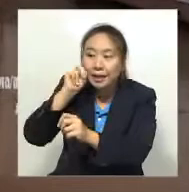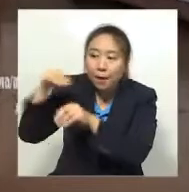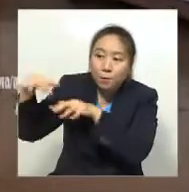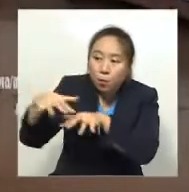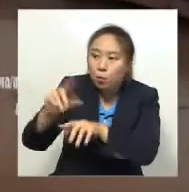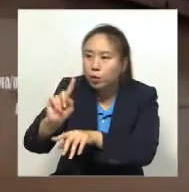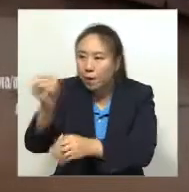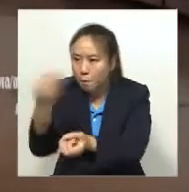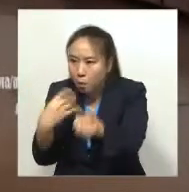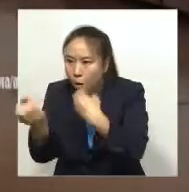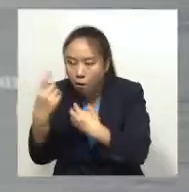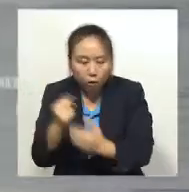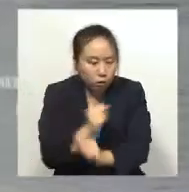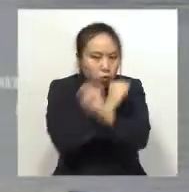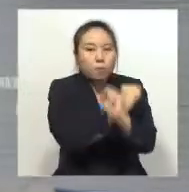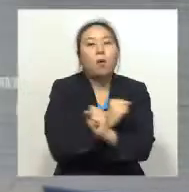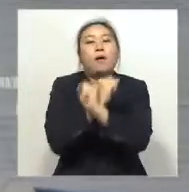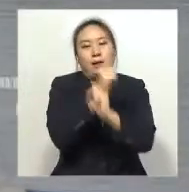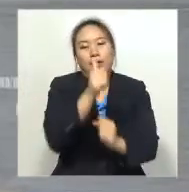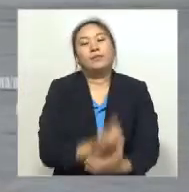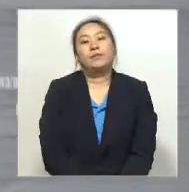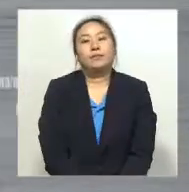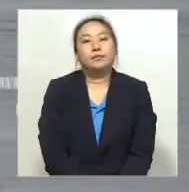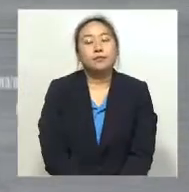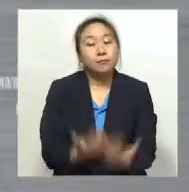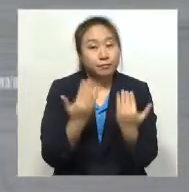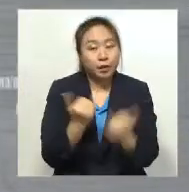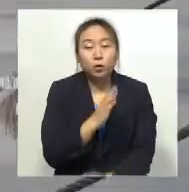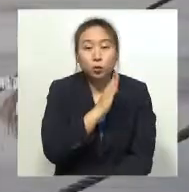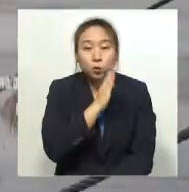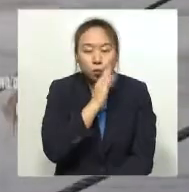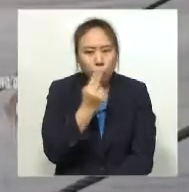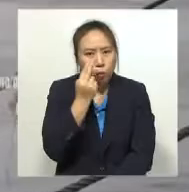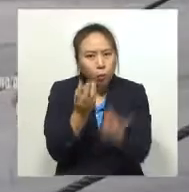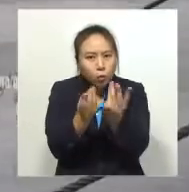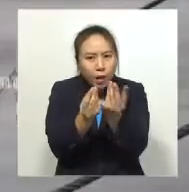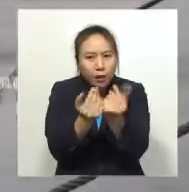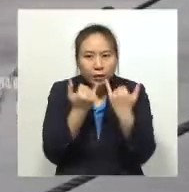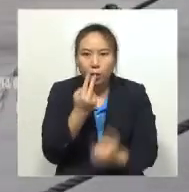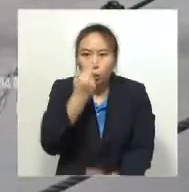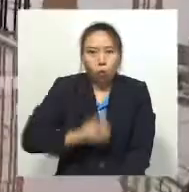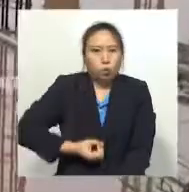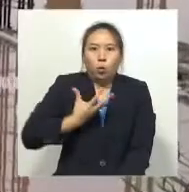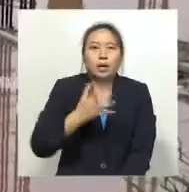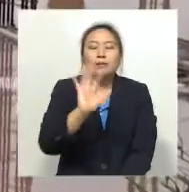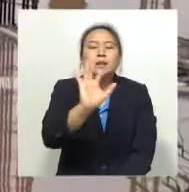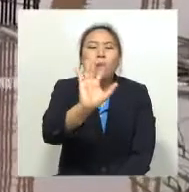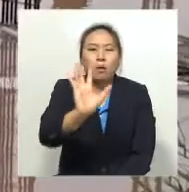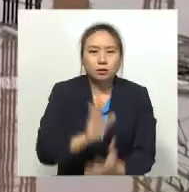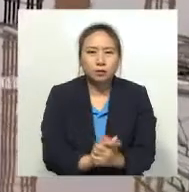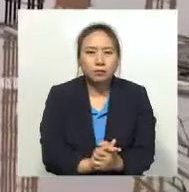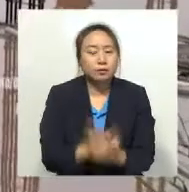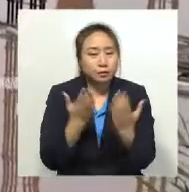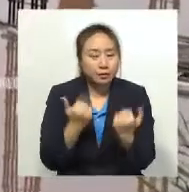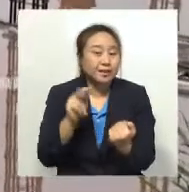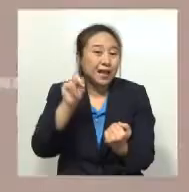ช่วยกันลดผลกระทบที่อาจจะเกิดขึ้นค่ะ เน้นย้ำอีกครั้งนึงนะคะหากฟังตัวเลขตอนนี้เนี่ยยังไม่ต้องตกอกตกใจไปและส่วนใหญ่แล้ว